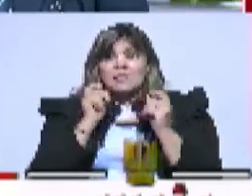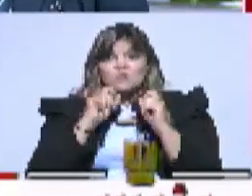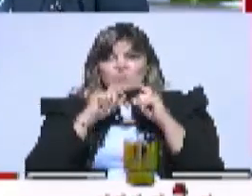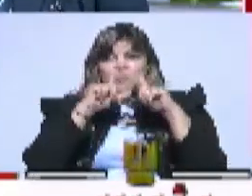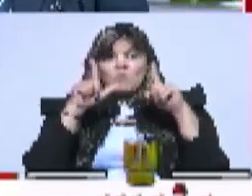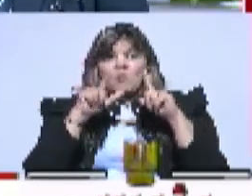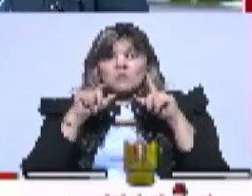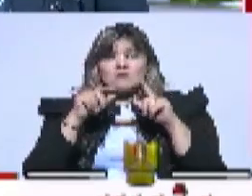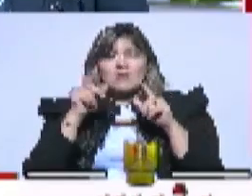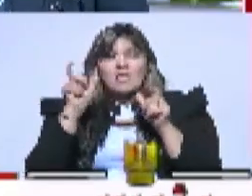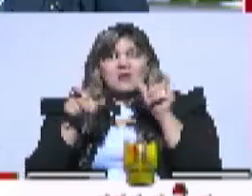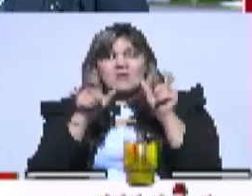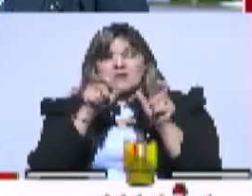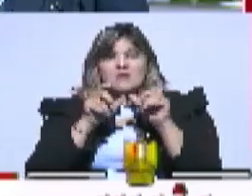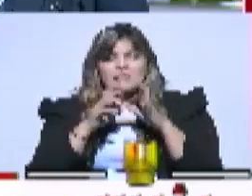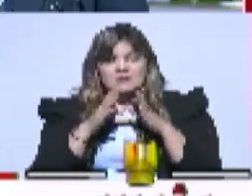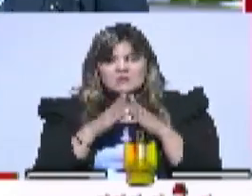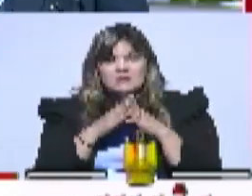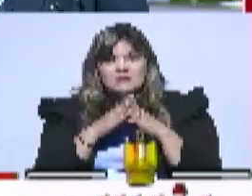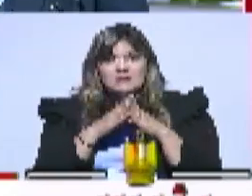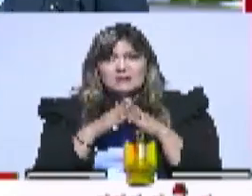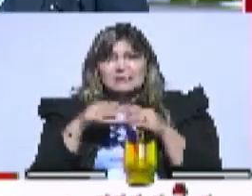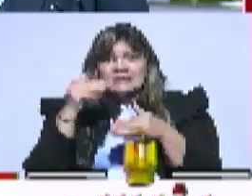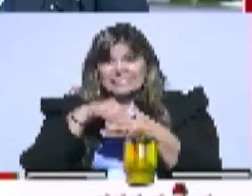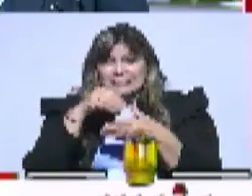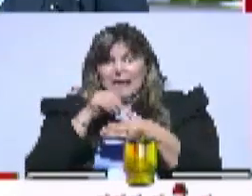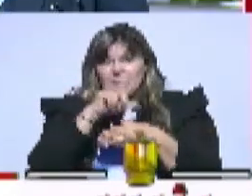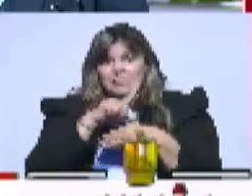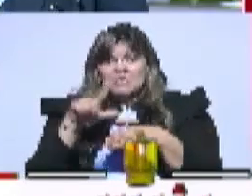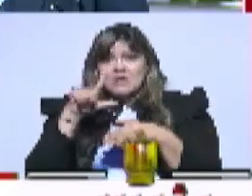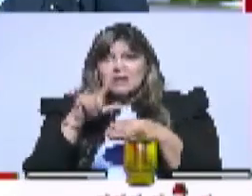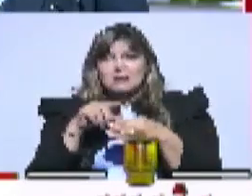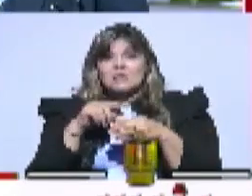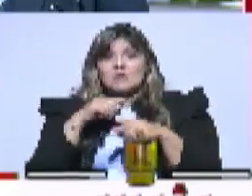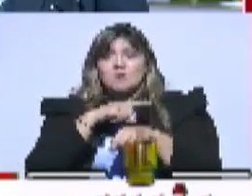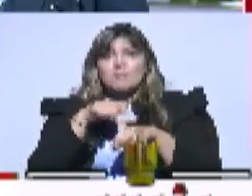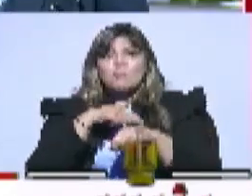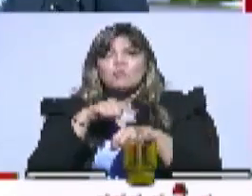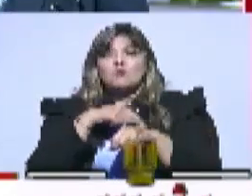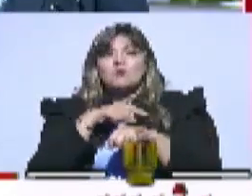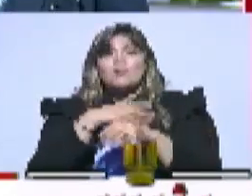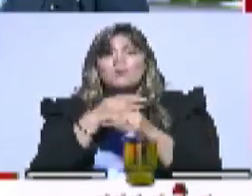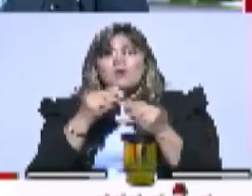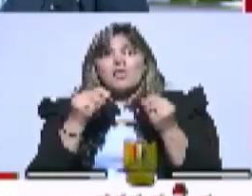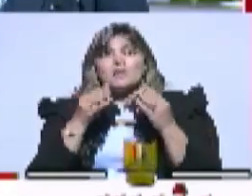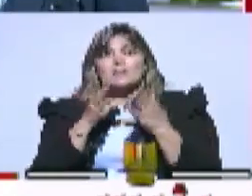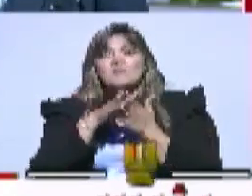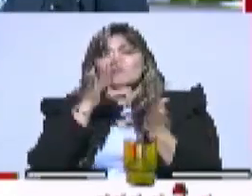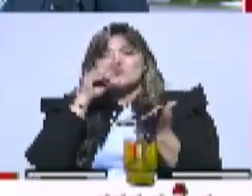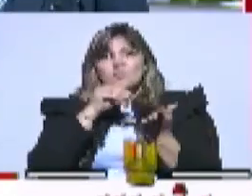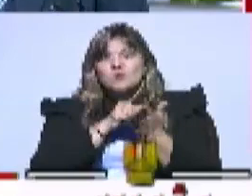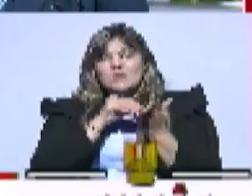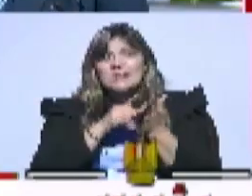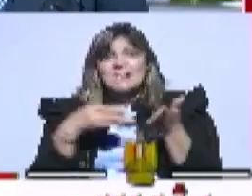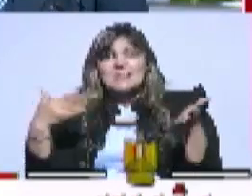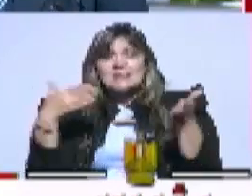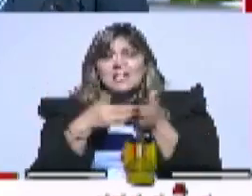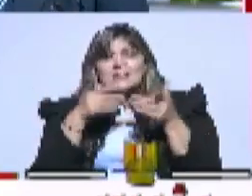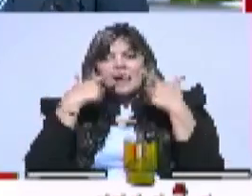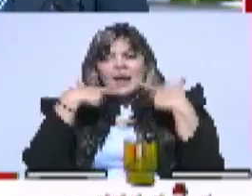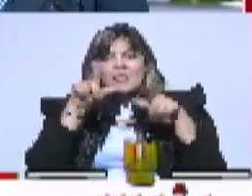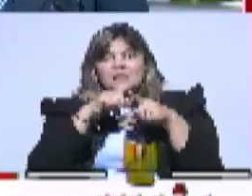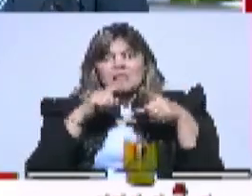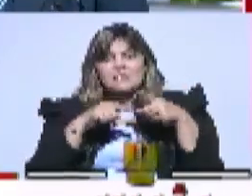كمان للسادة المشاهدين اللي بيتفرجوا علينا أنه الانتخابات الرئاسية بتمر بعدة مراحل منذ بدايتها حتى